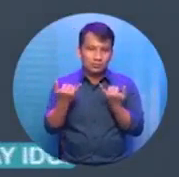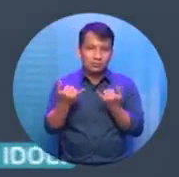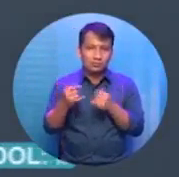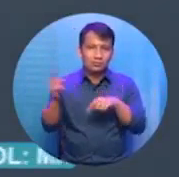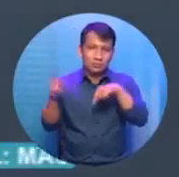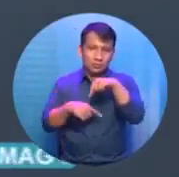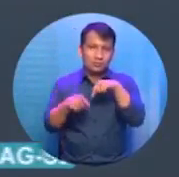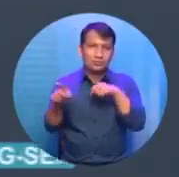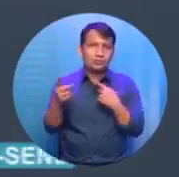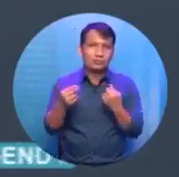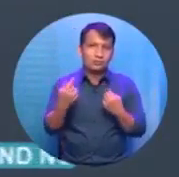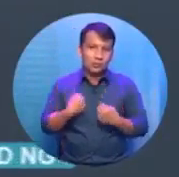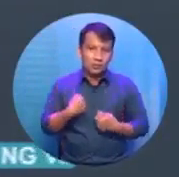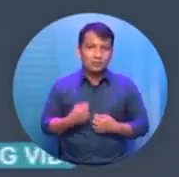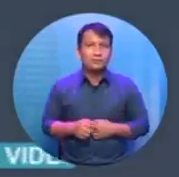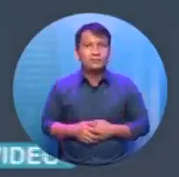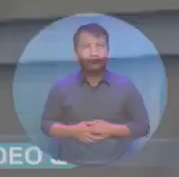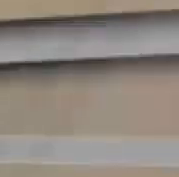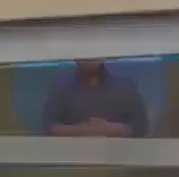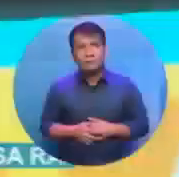mo.